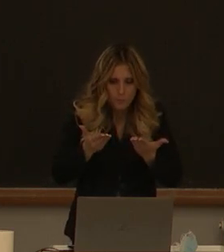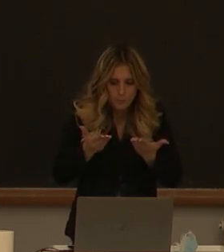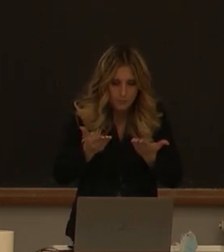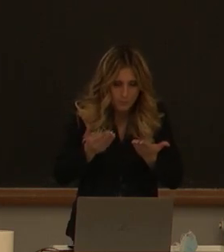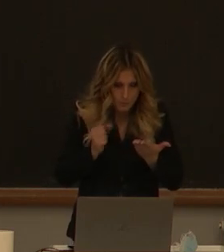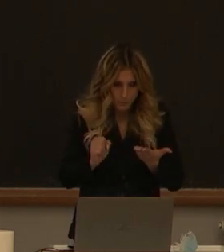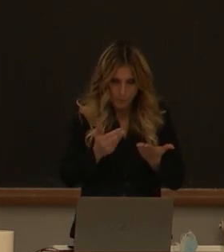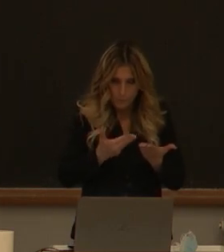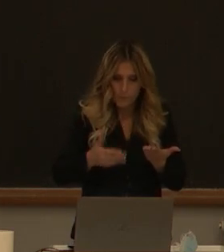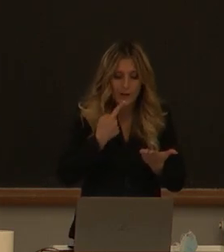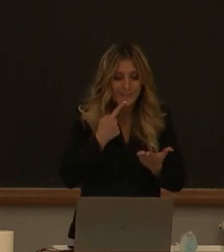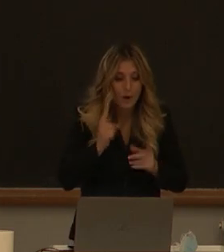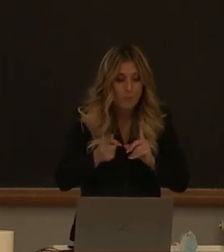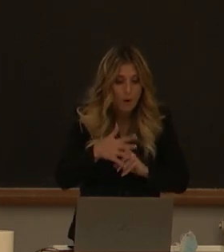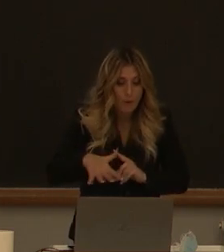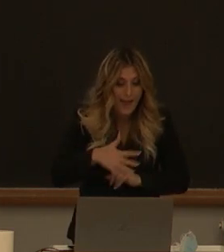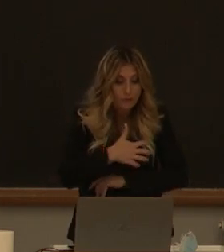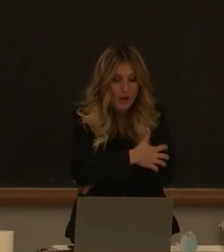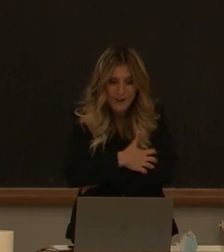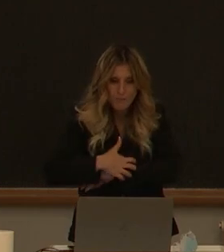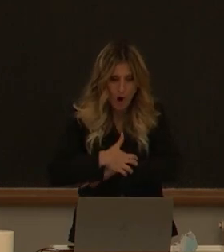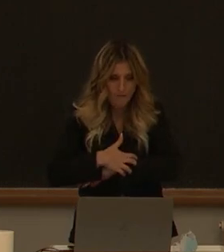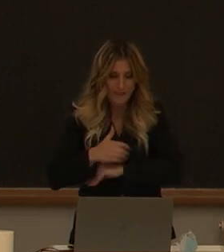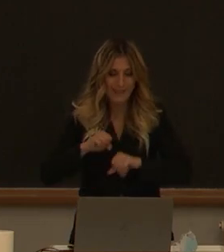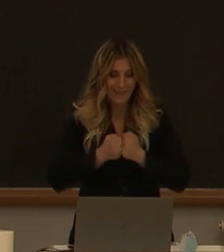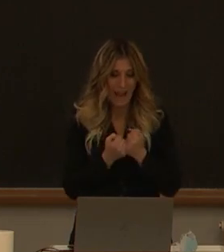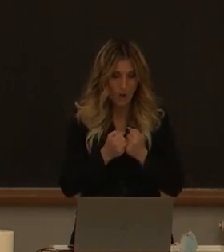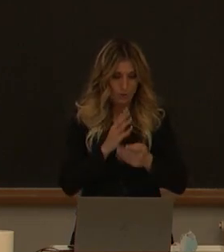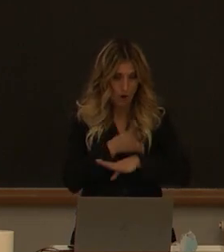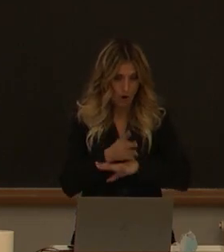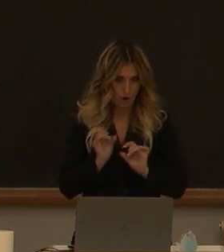target per le popolazioni impoverite dalla pandemia. Ora,